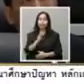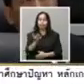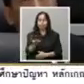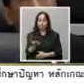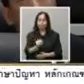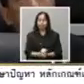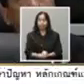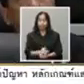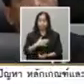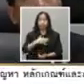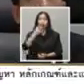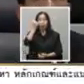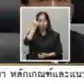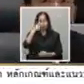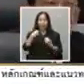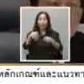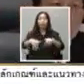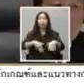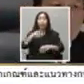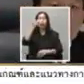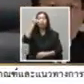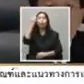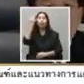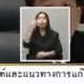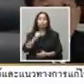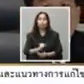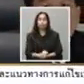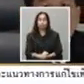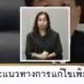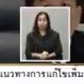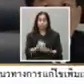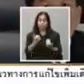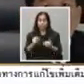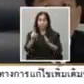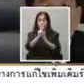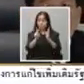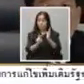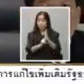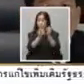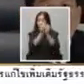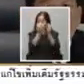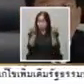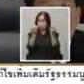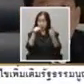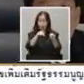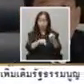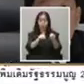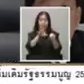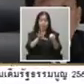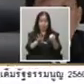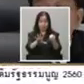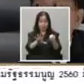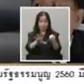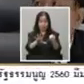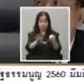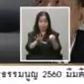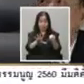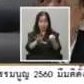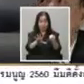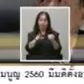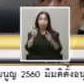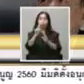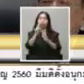ครับ เดี๋ยวประชาชนจะไม่เข้าใจครับครับรัฐธรรมนูญมาตรา5เนี่ยฮะ รัฐธรรมนูญเป็นกฎหมายสูงสุดของประเท